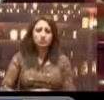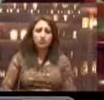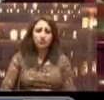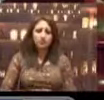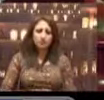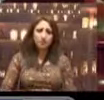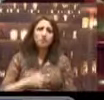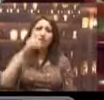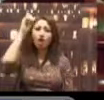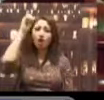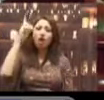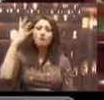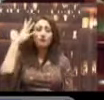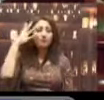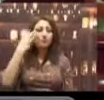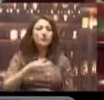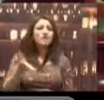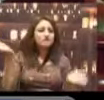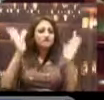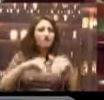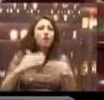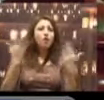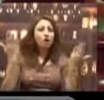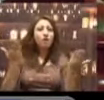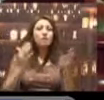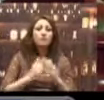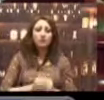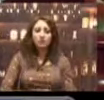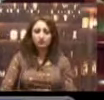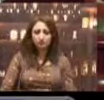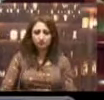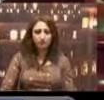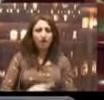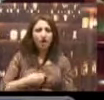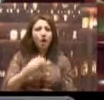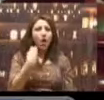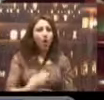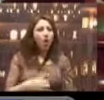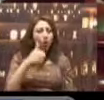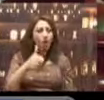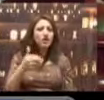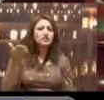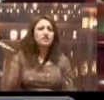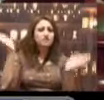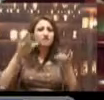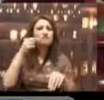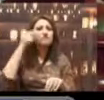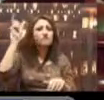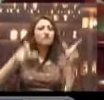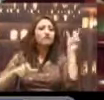ربنا يكتر من الخير، وربنا يكتر من الناس اللي بتعمل خير،